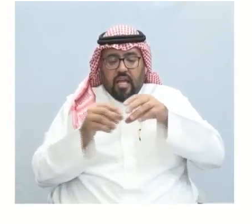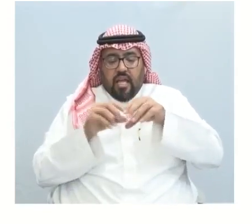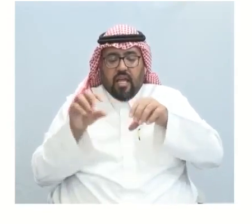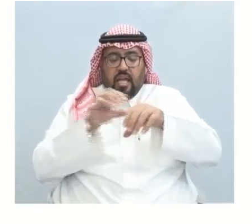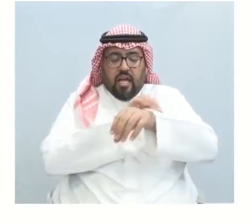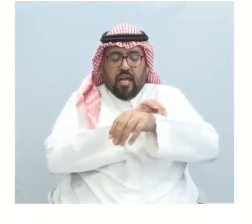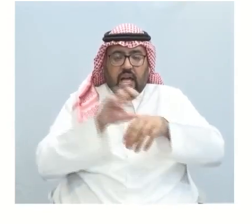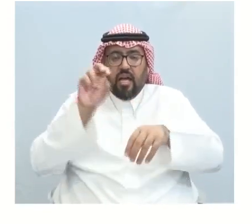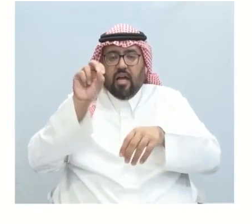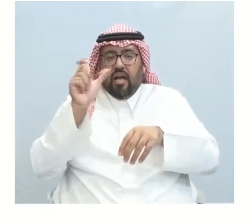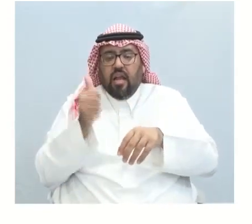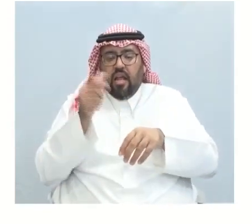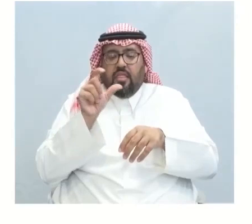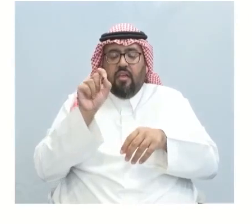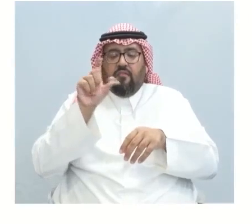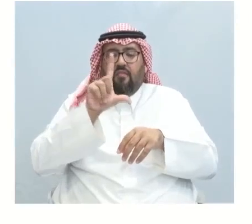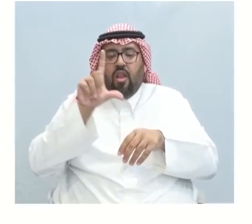اسميناها بقناه